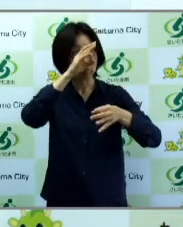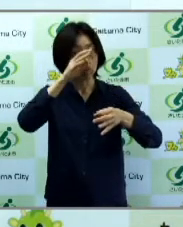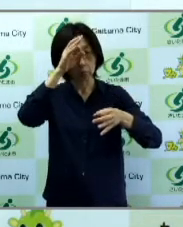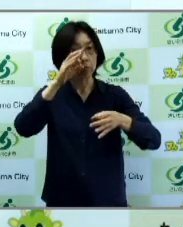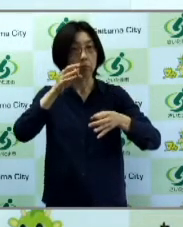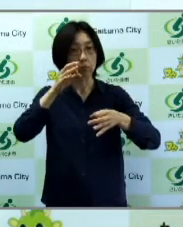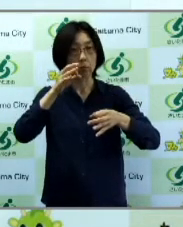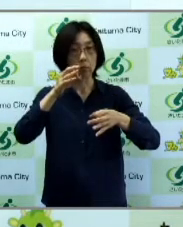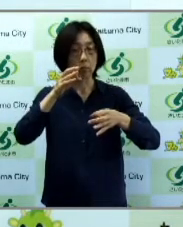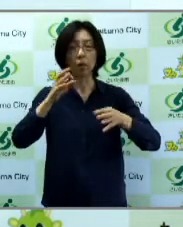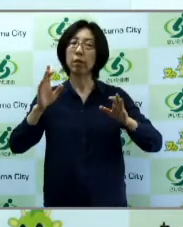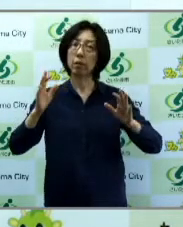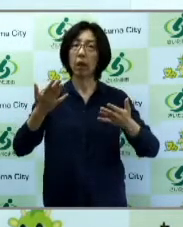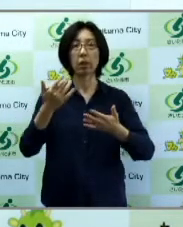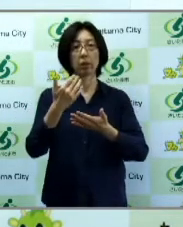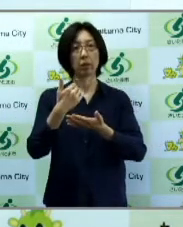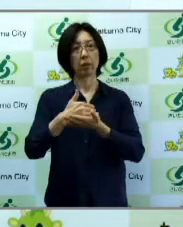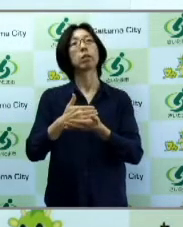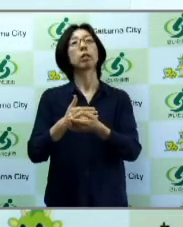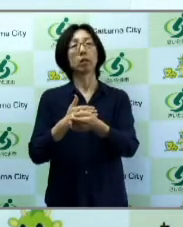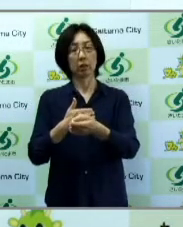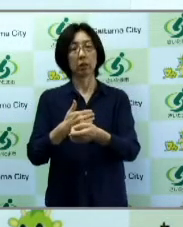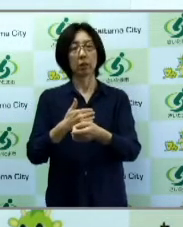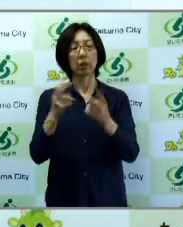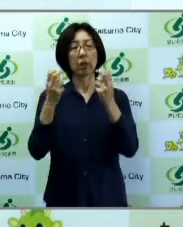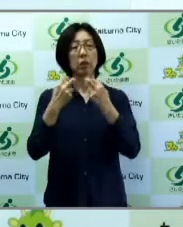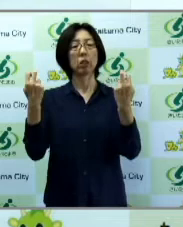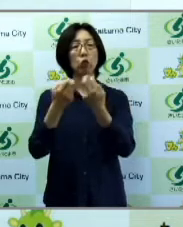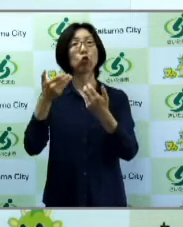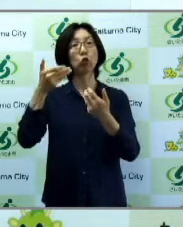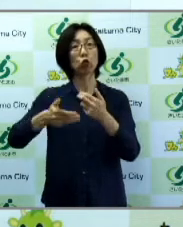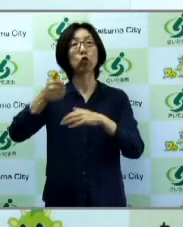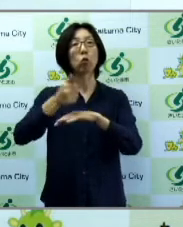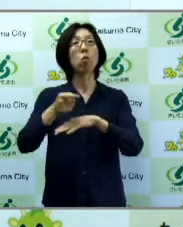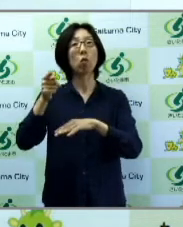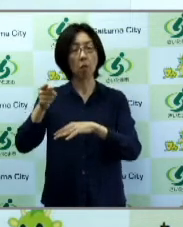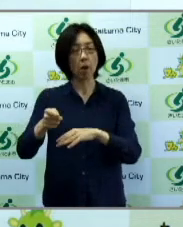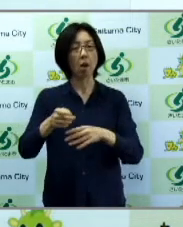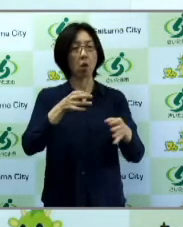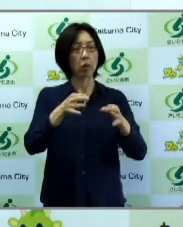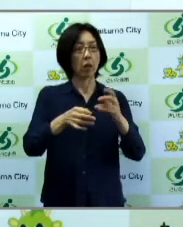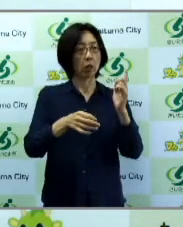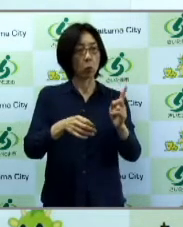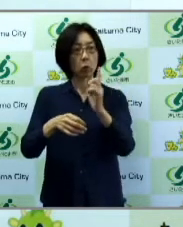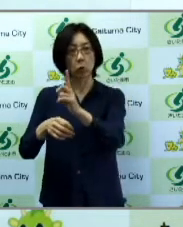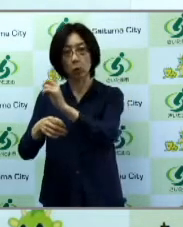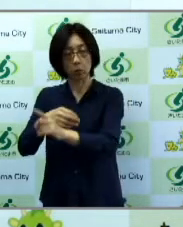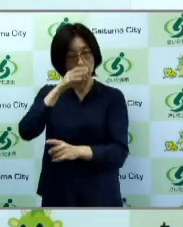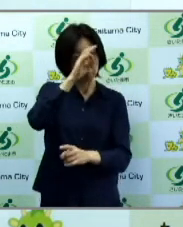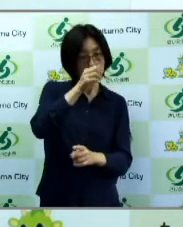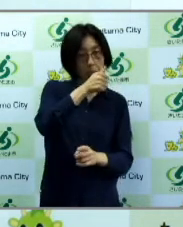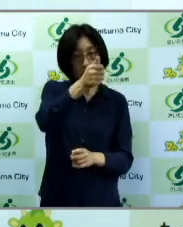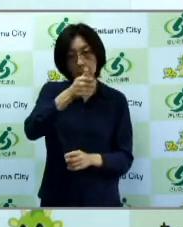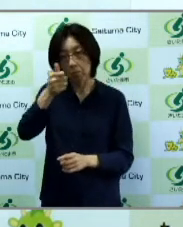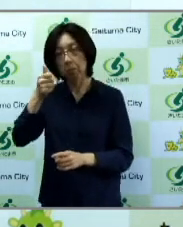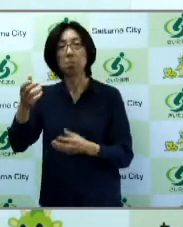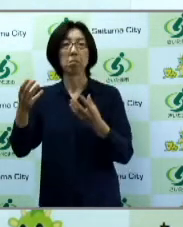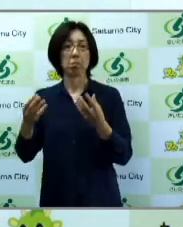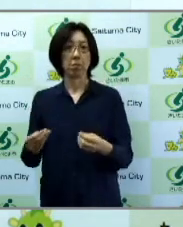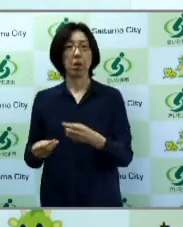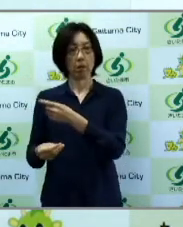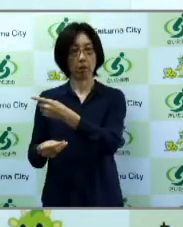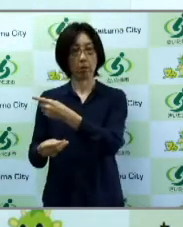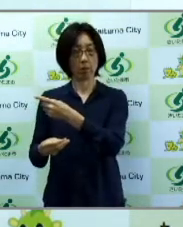回るということではなくにしてもですね、どういう状況か、ということは見るお考えないんでしょうか。